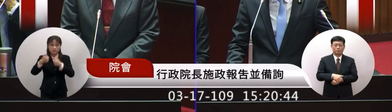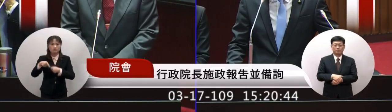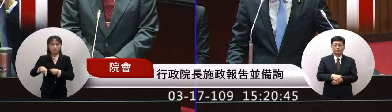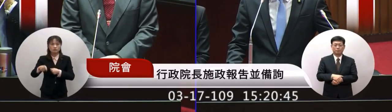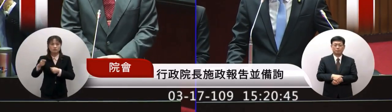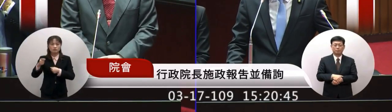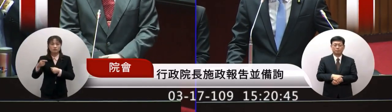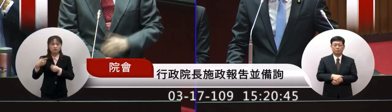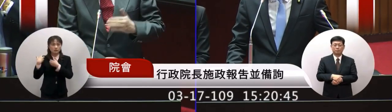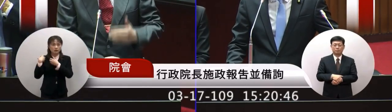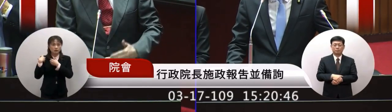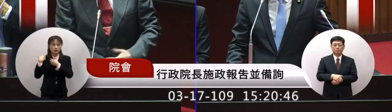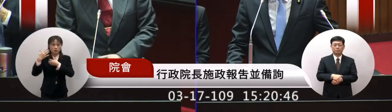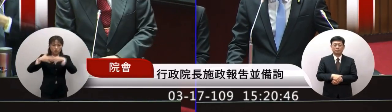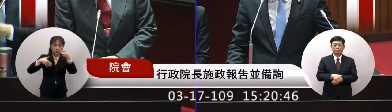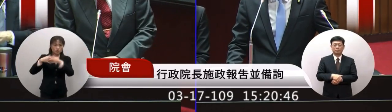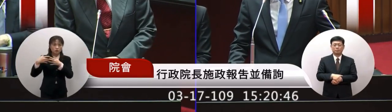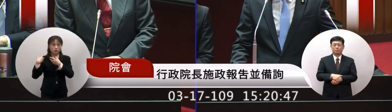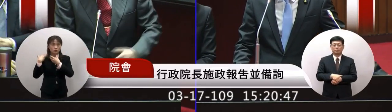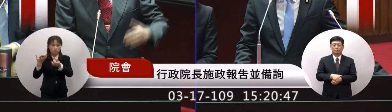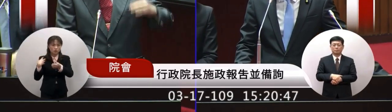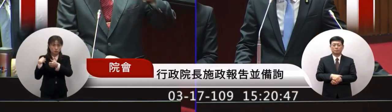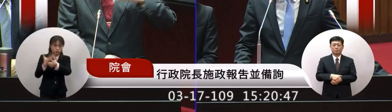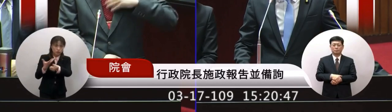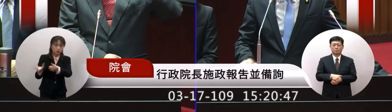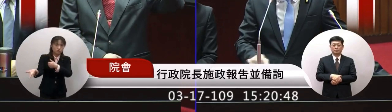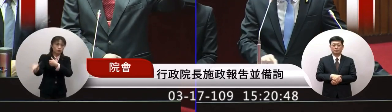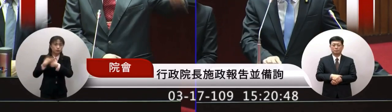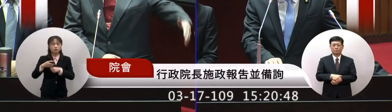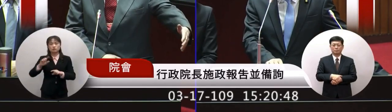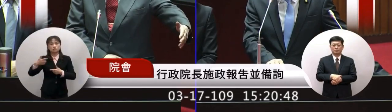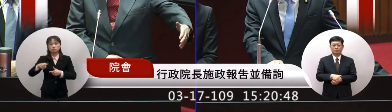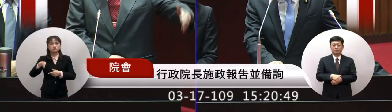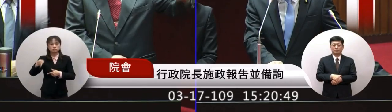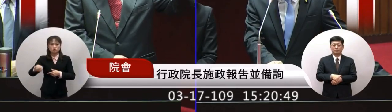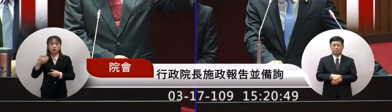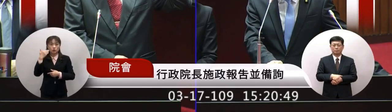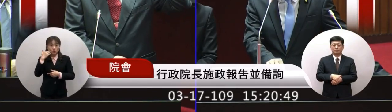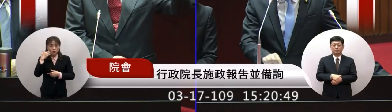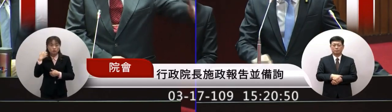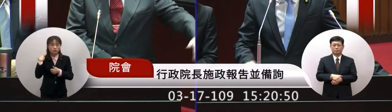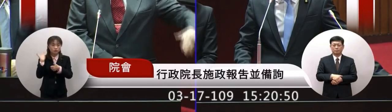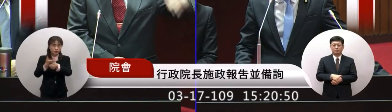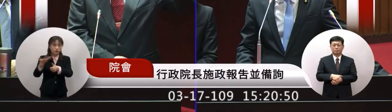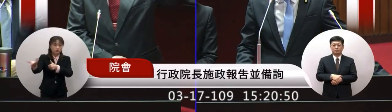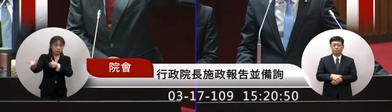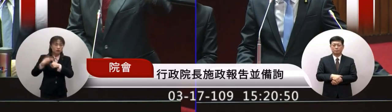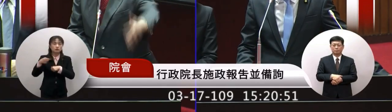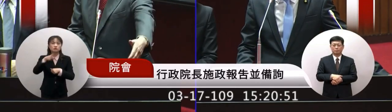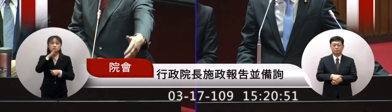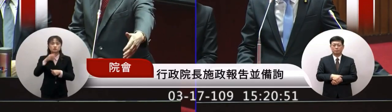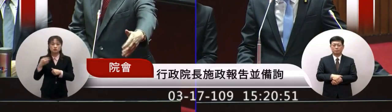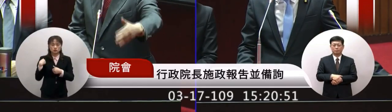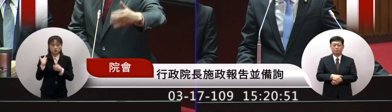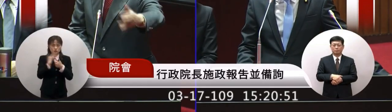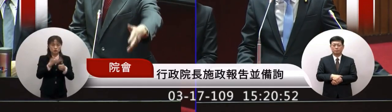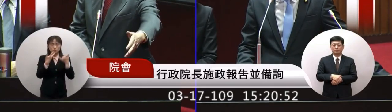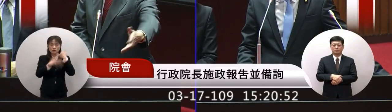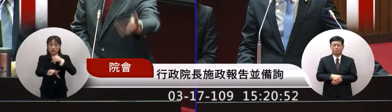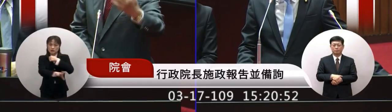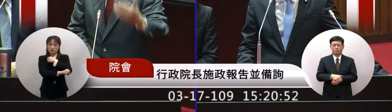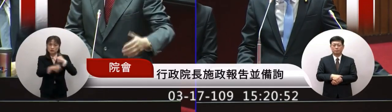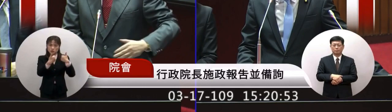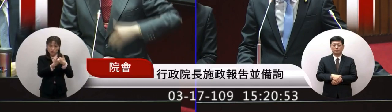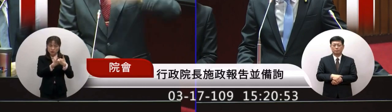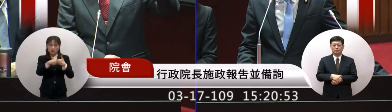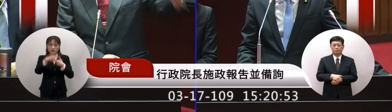委托。所谓副委托跟委员报告，是我们委托海基会，海基会在委托某一个